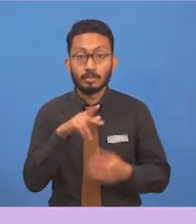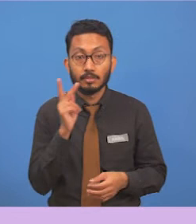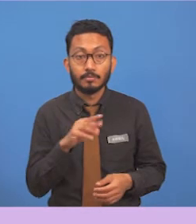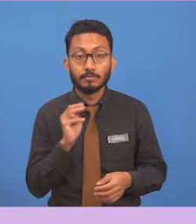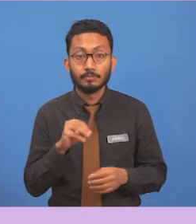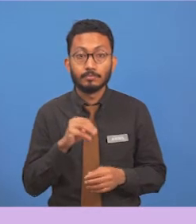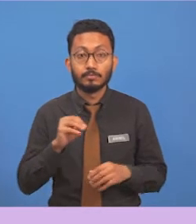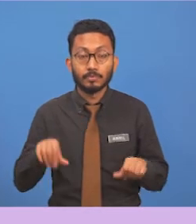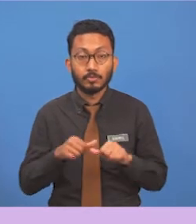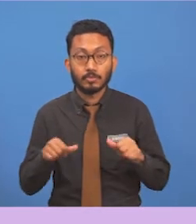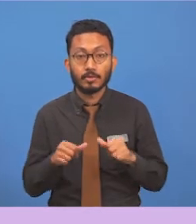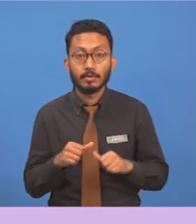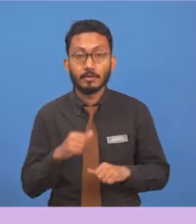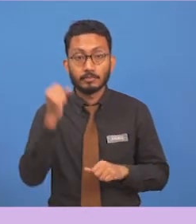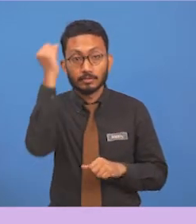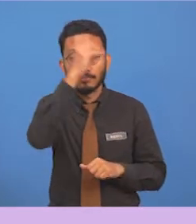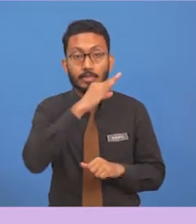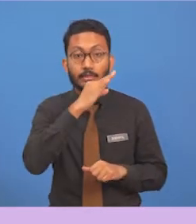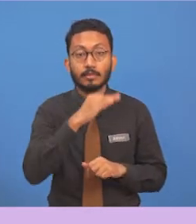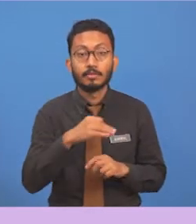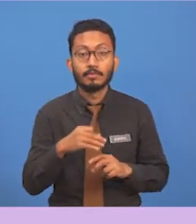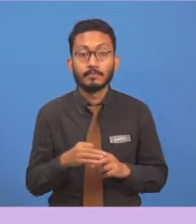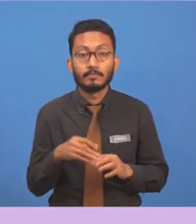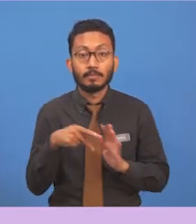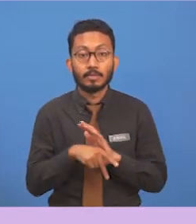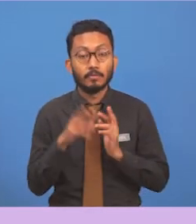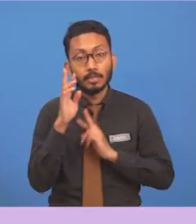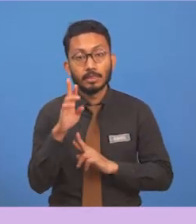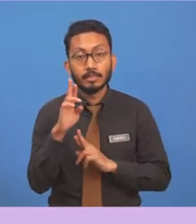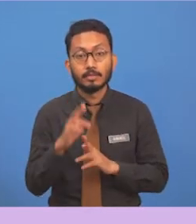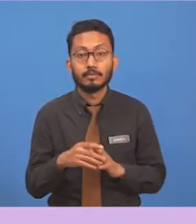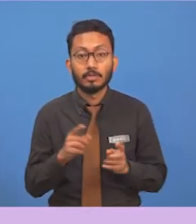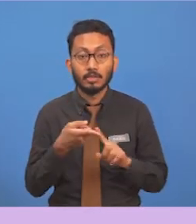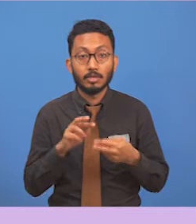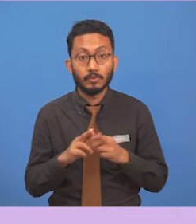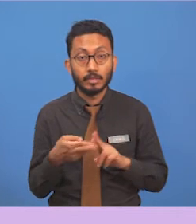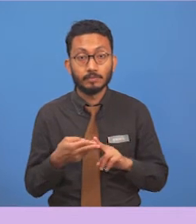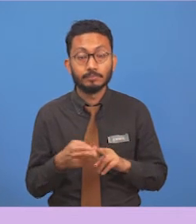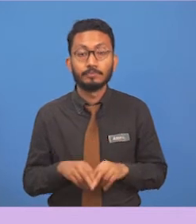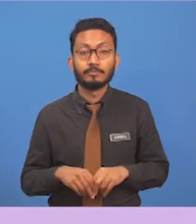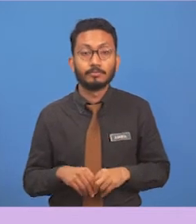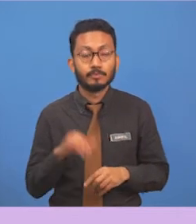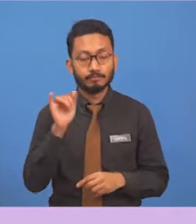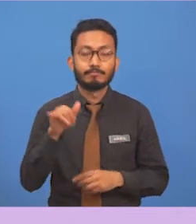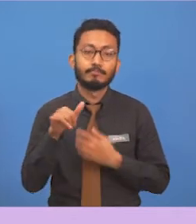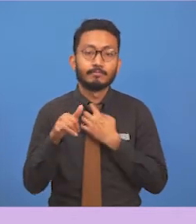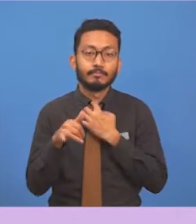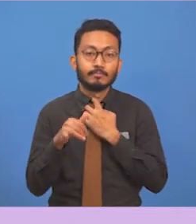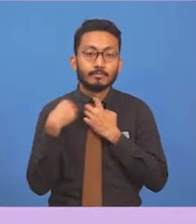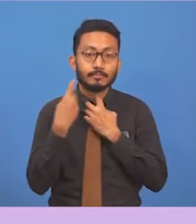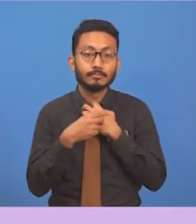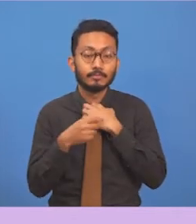mengamalkan Sikap saling menghormati antara Rakai magus jawabannya Iya kita